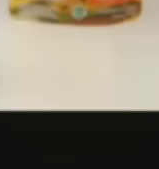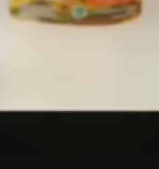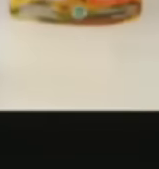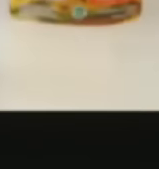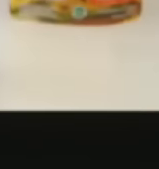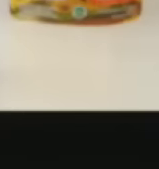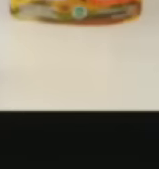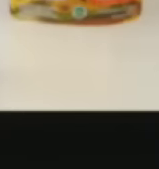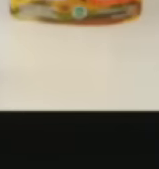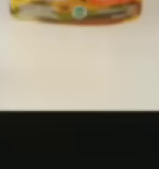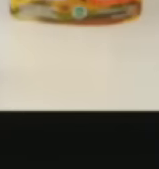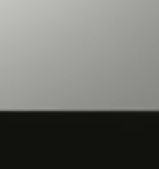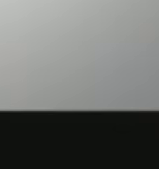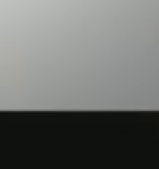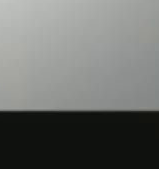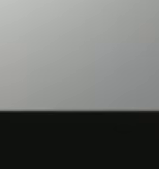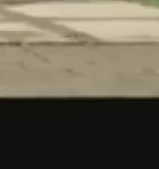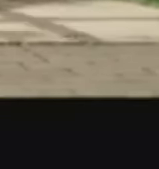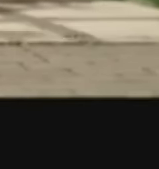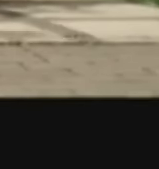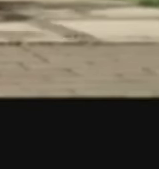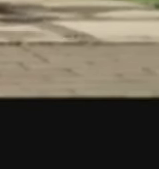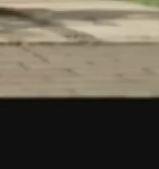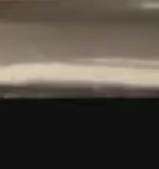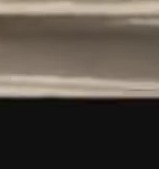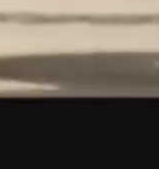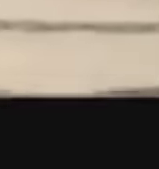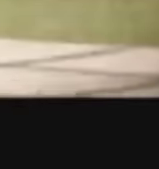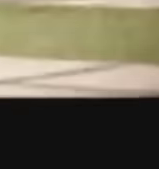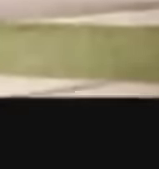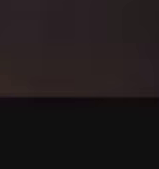Nutri Cake, enak dan praktis. Oh, Risa.